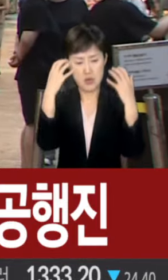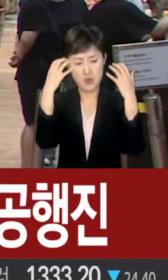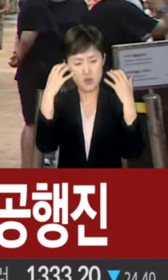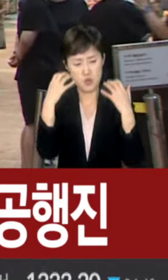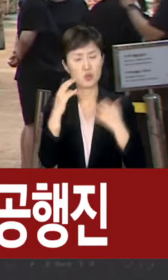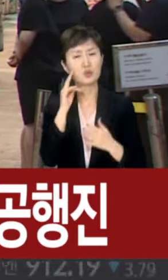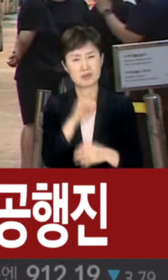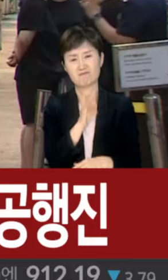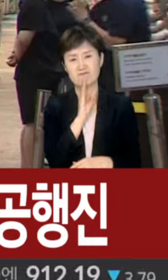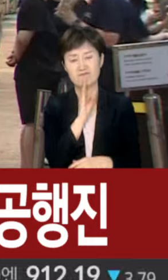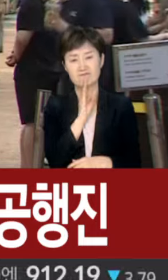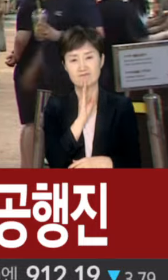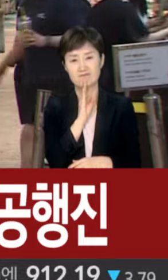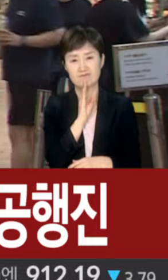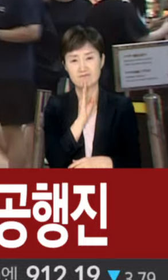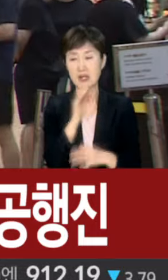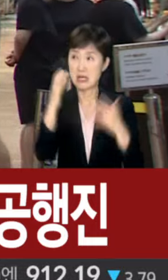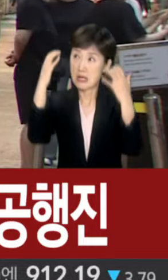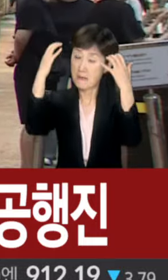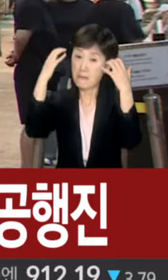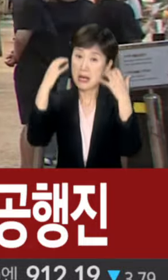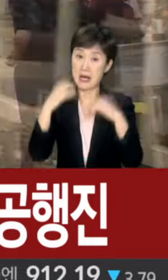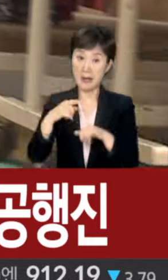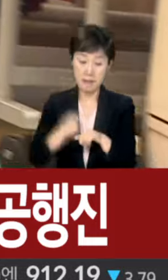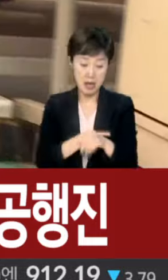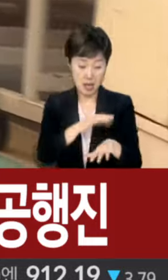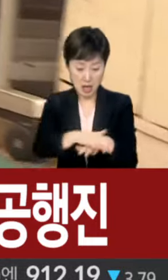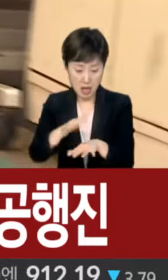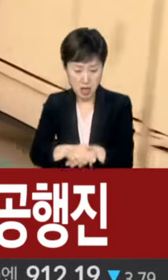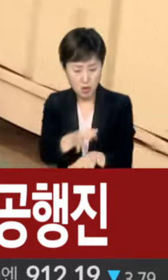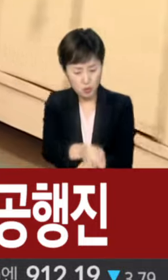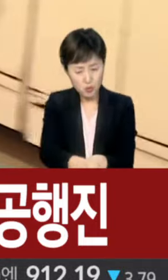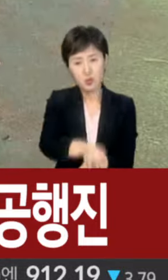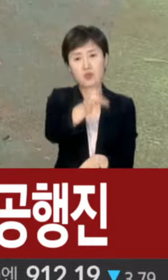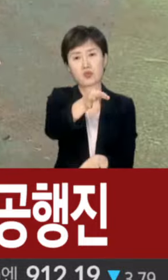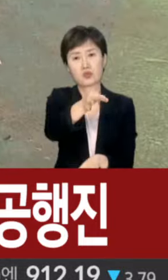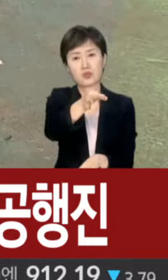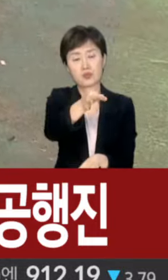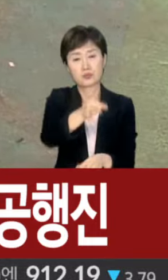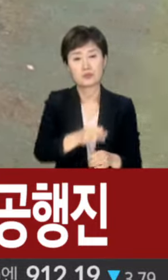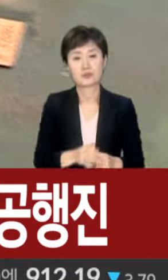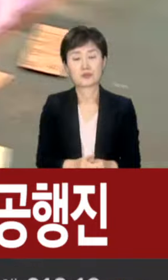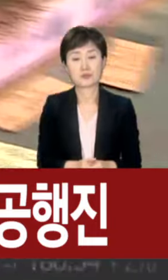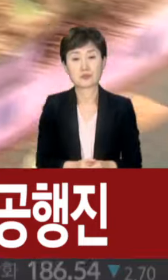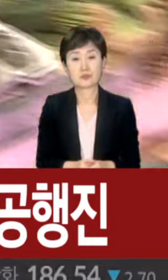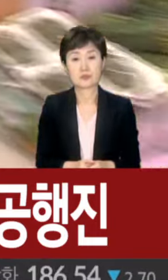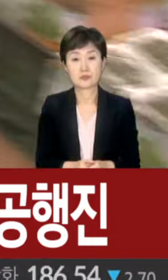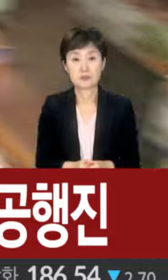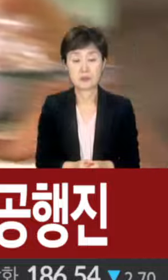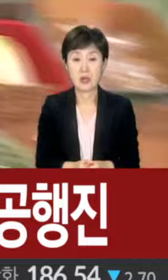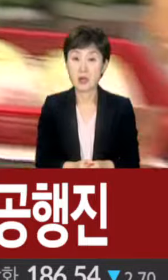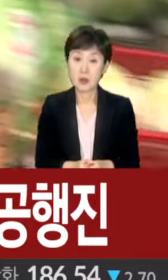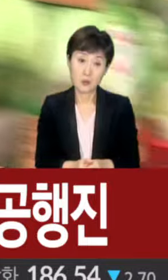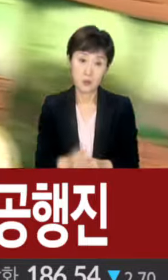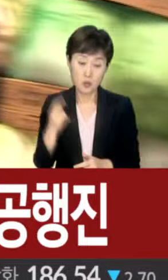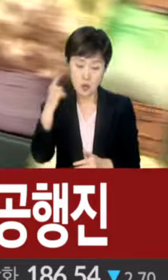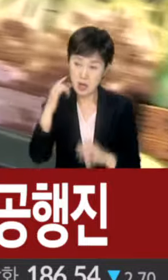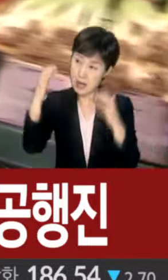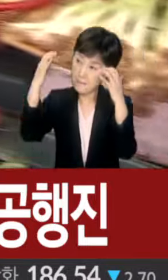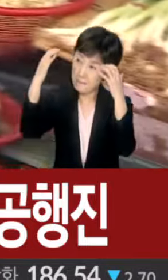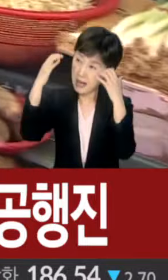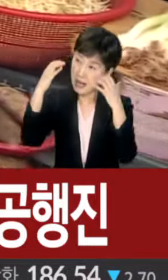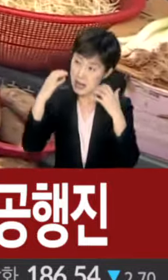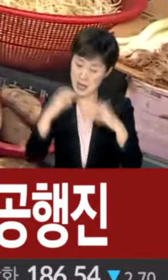기운도 상당한데요. 계속된 폭염이 농산물 가격에도 영향을 주고 있습니다. 이른바 히트플레이션으로